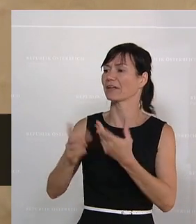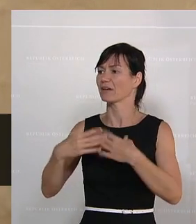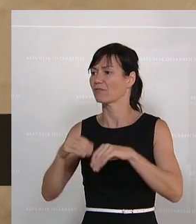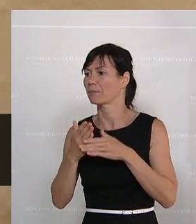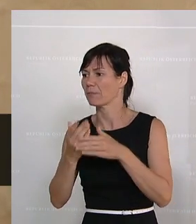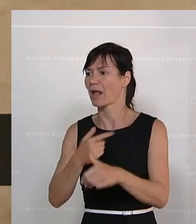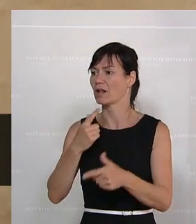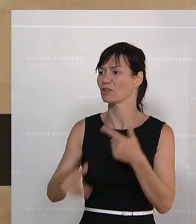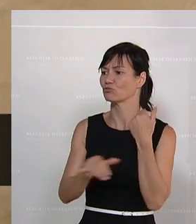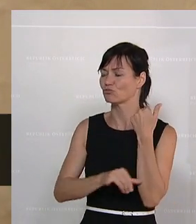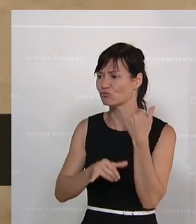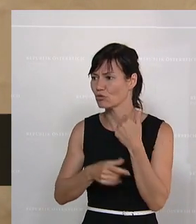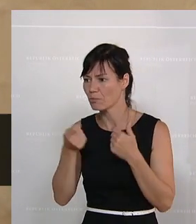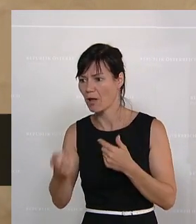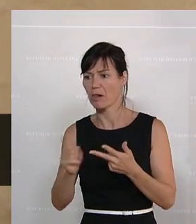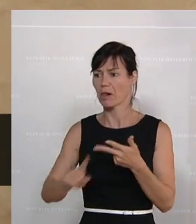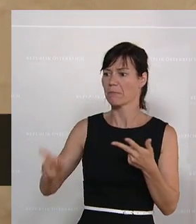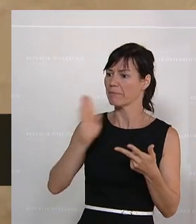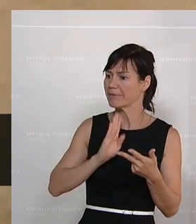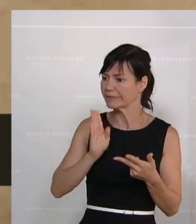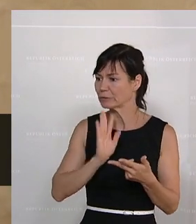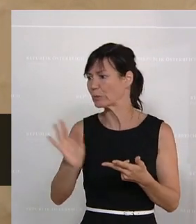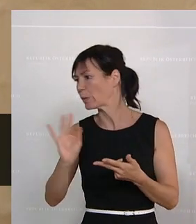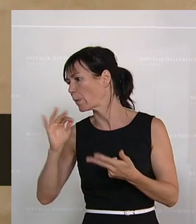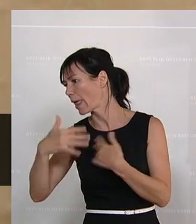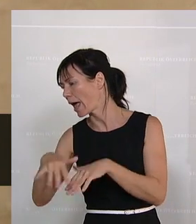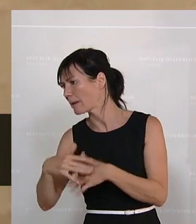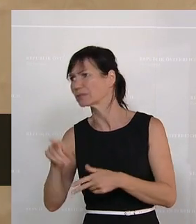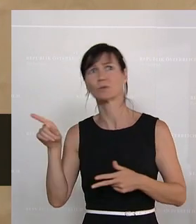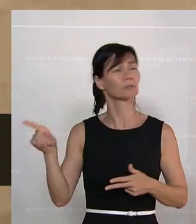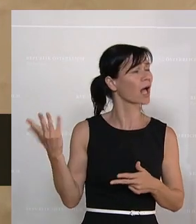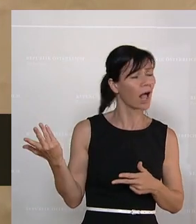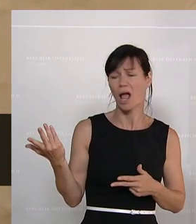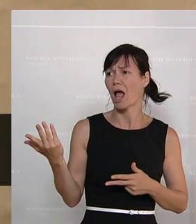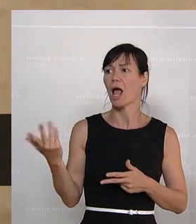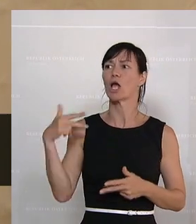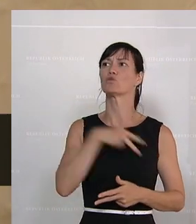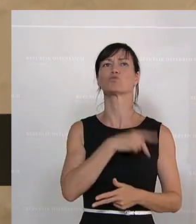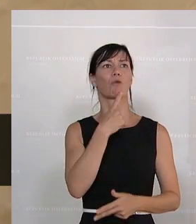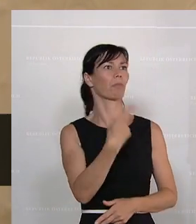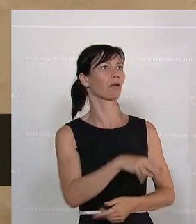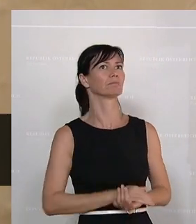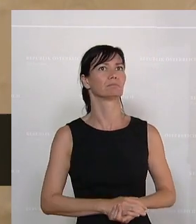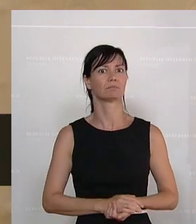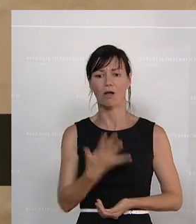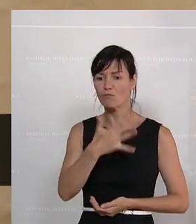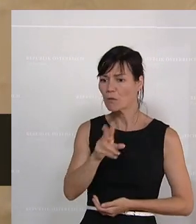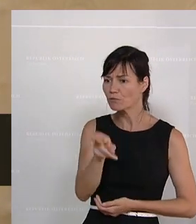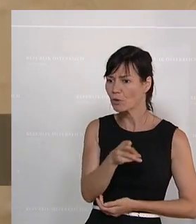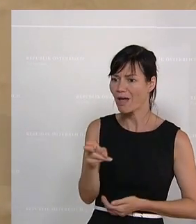stellt sie hin und sagt da stimmen dazu dass das braucht man nicht wir beschließen 500 euro absetzbetrag für light mit geringen